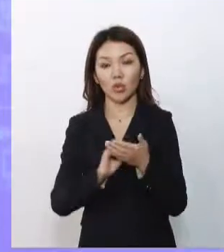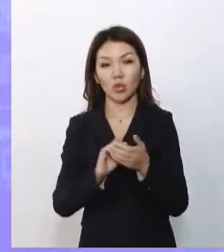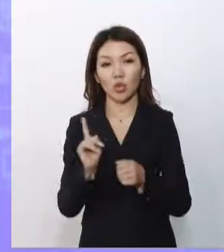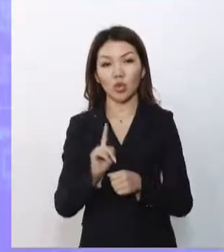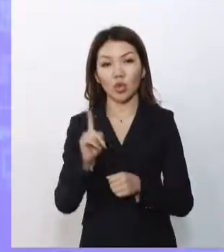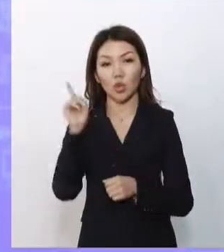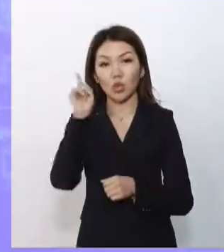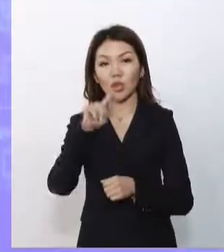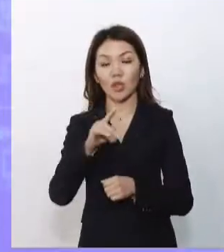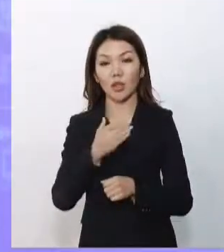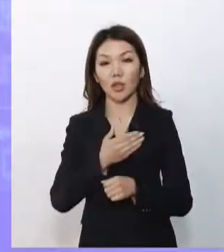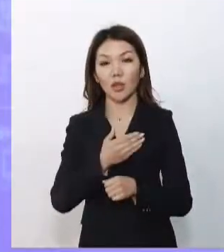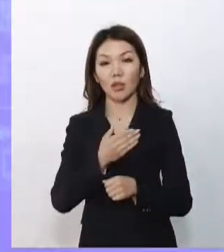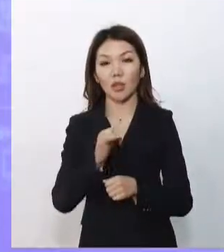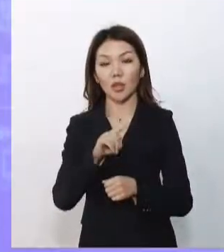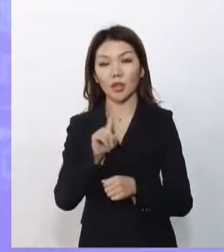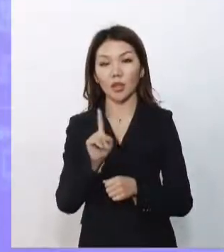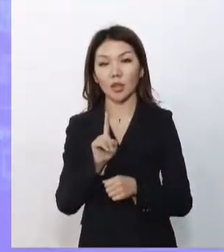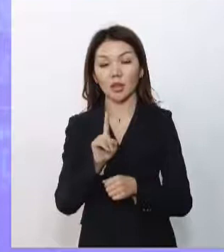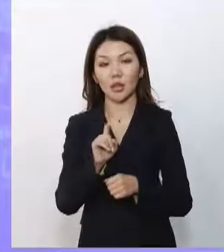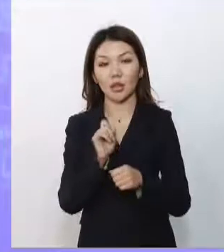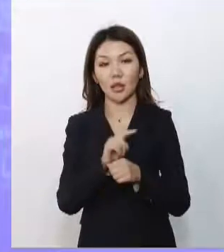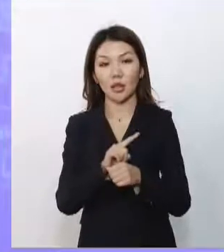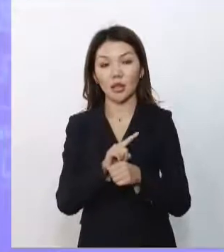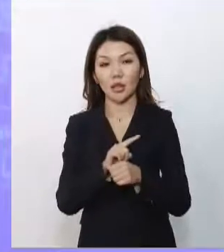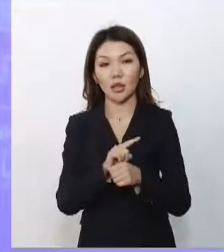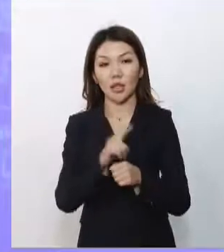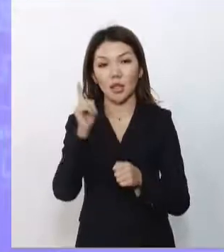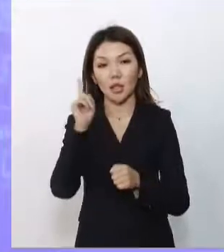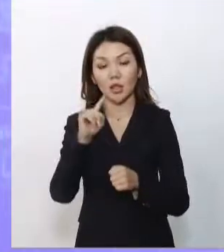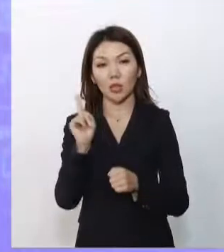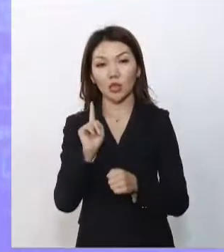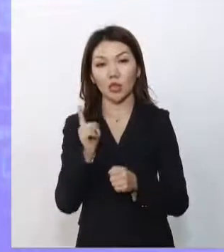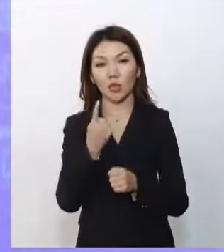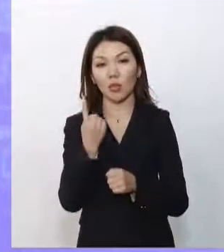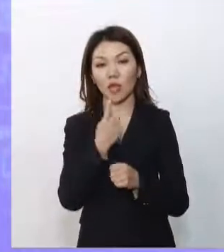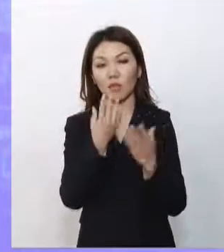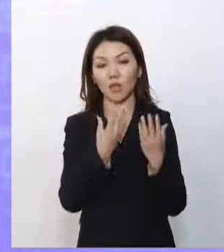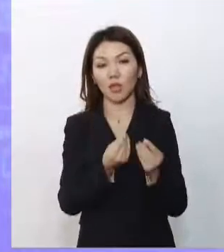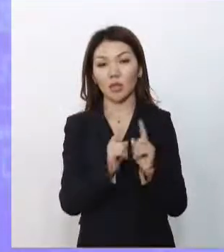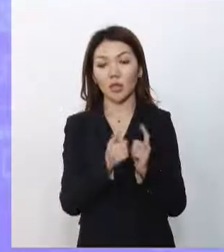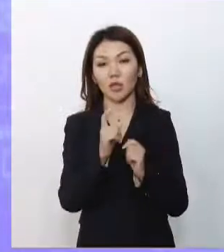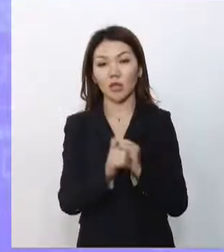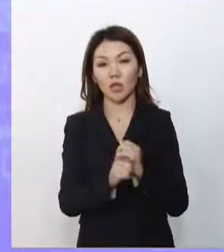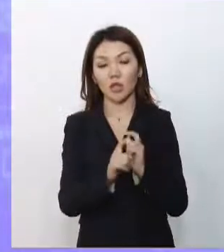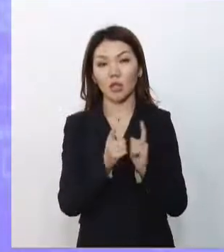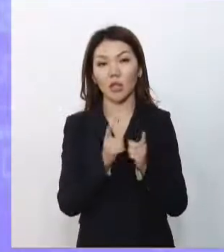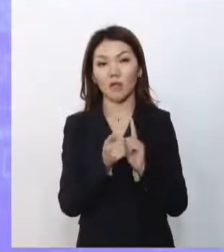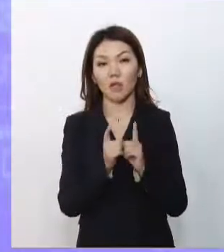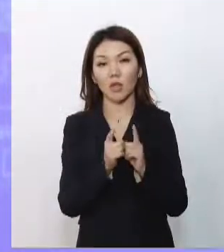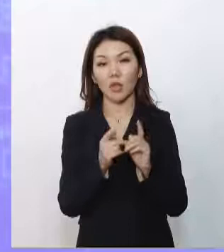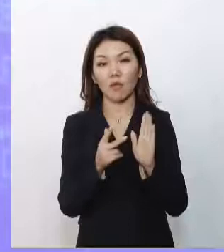Что известно в задаче? Известно, что в первый день переводчица перевела 8